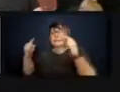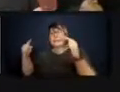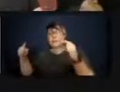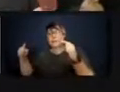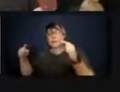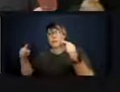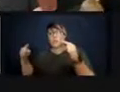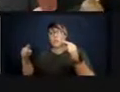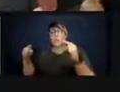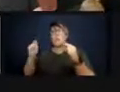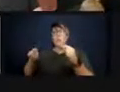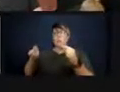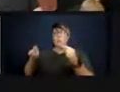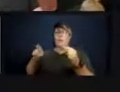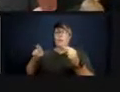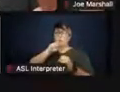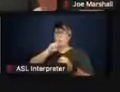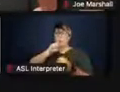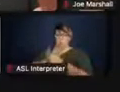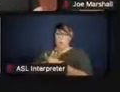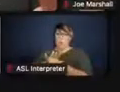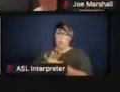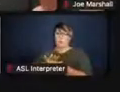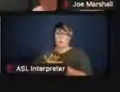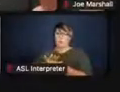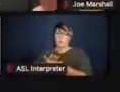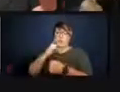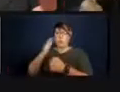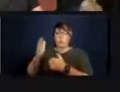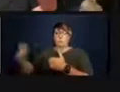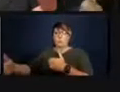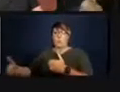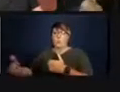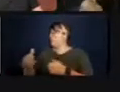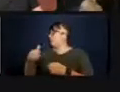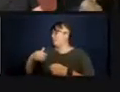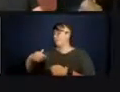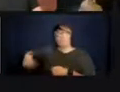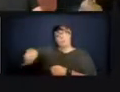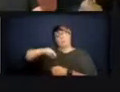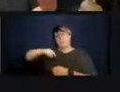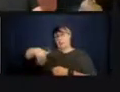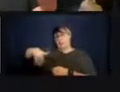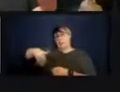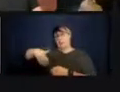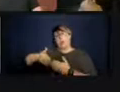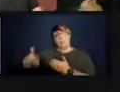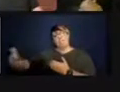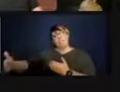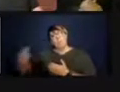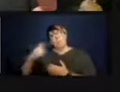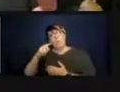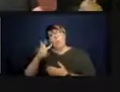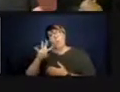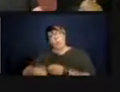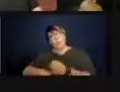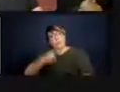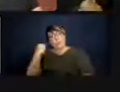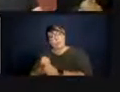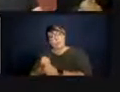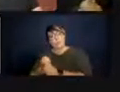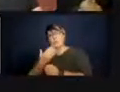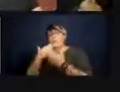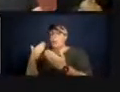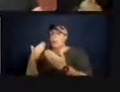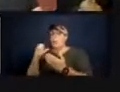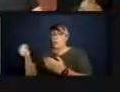na mambo ambayo tunafanya. Huwezi kuendelea mbele, huwezi kupiga hatua mbele iwapo